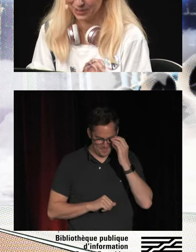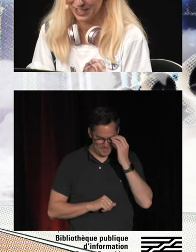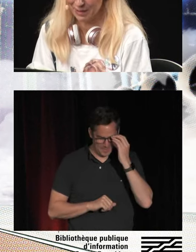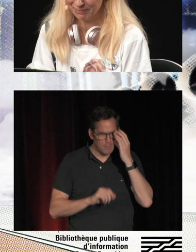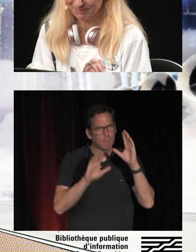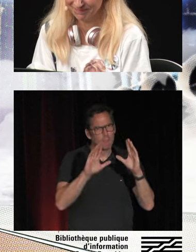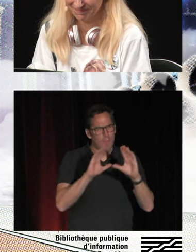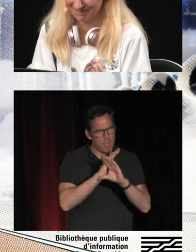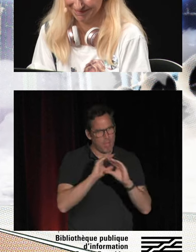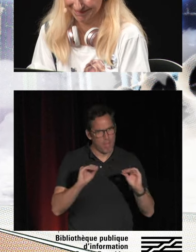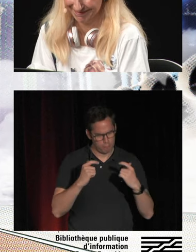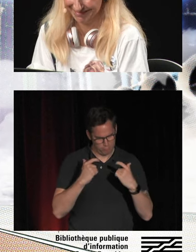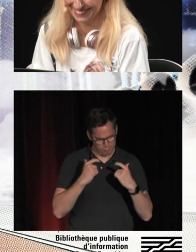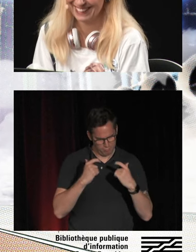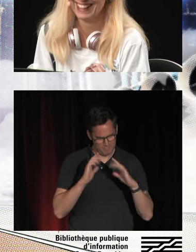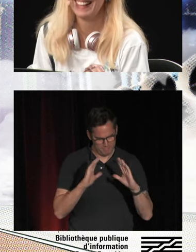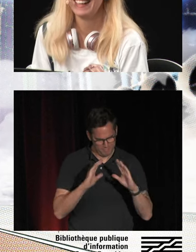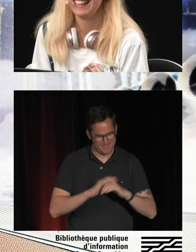On garde calme.